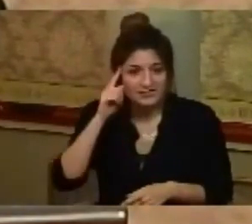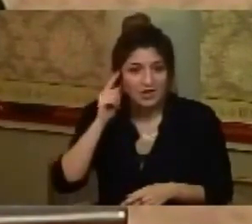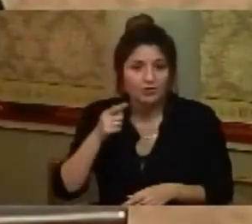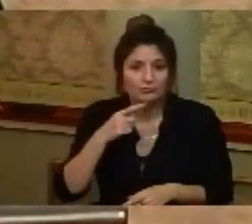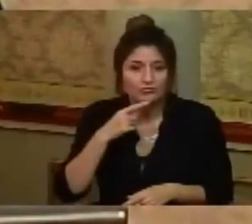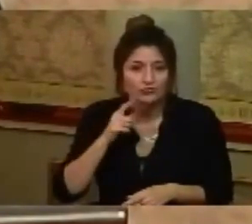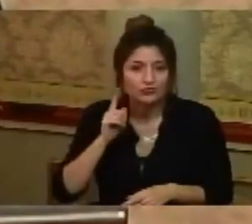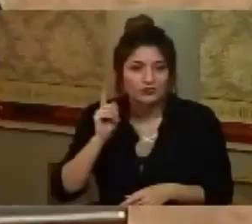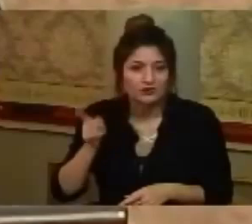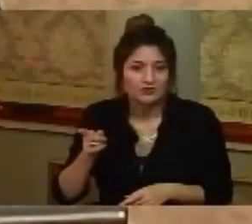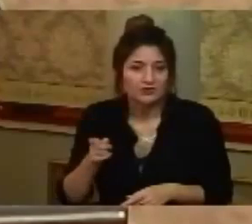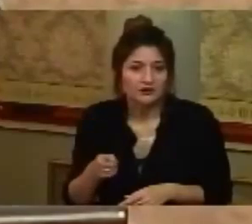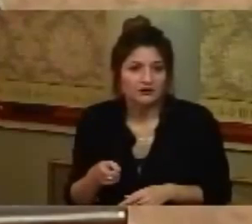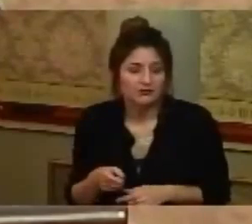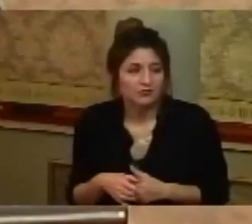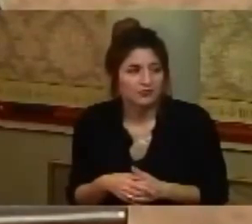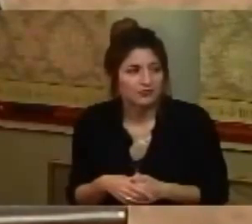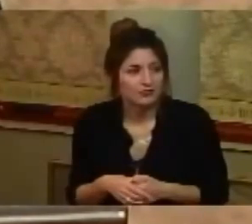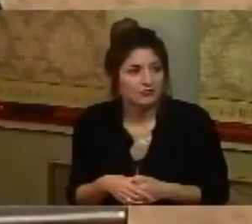imao?